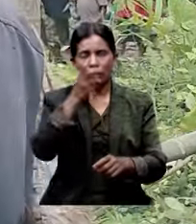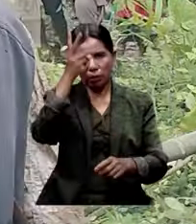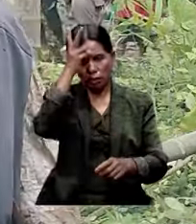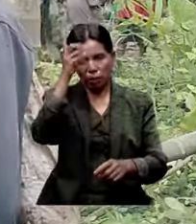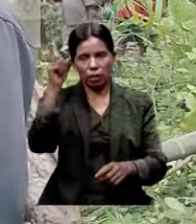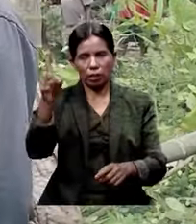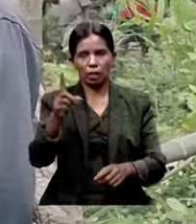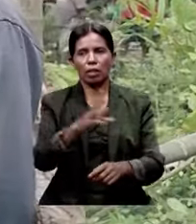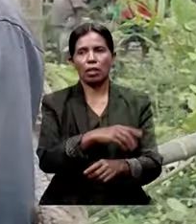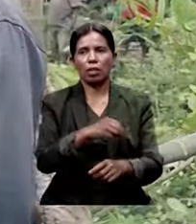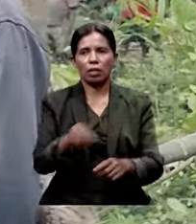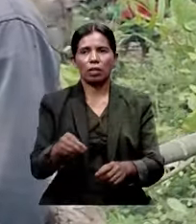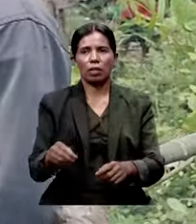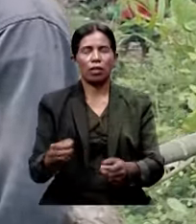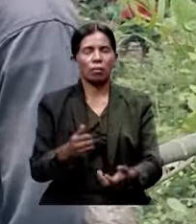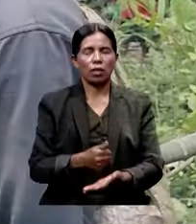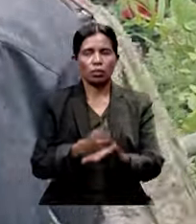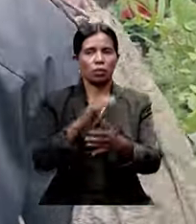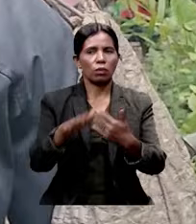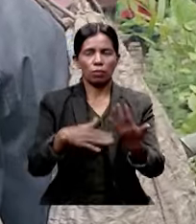oh hancur ini, dia mencanggut.